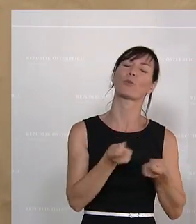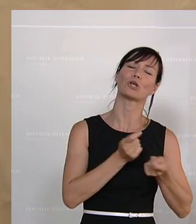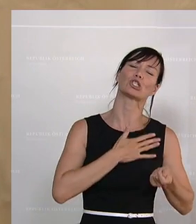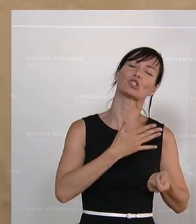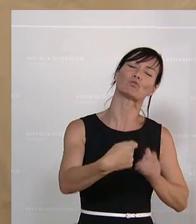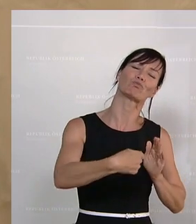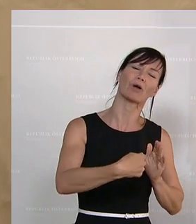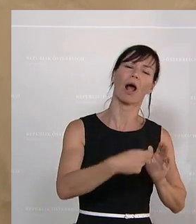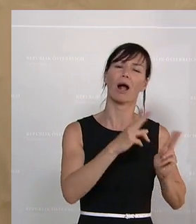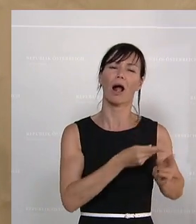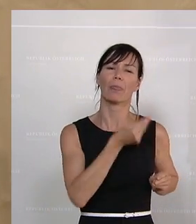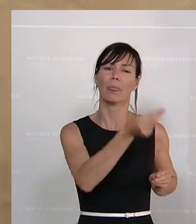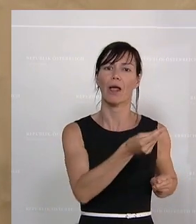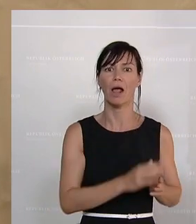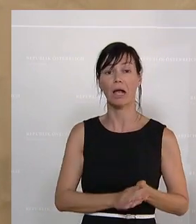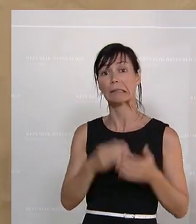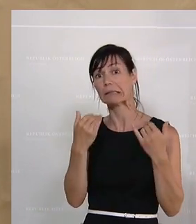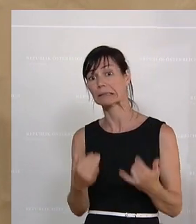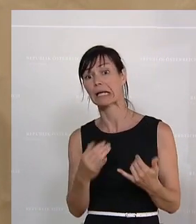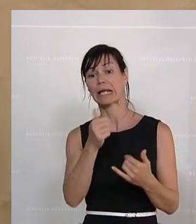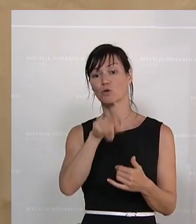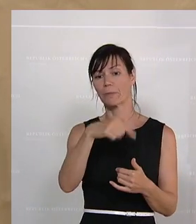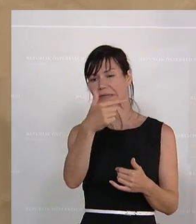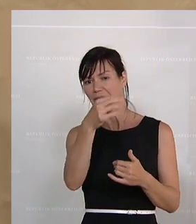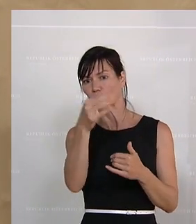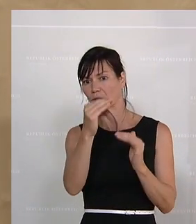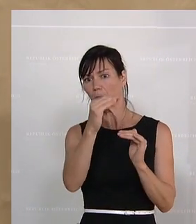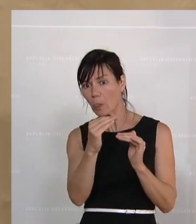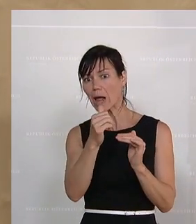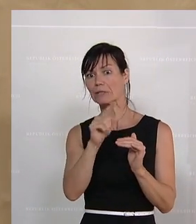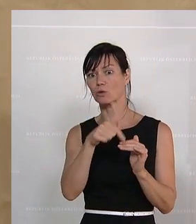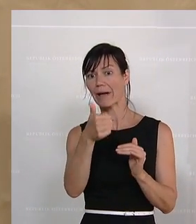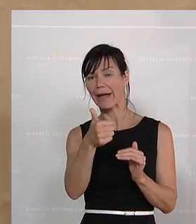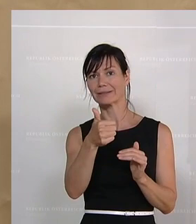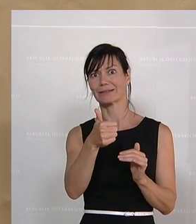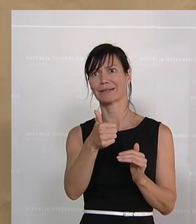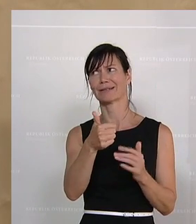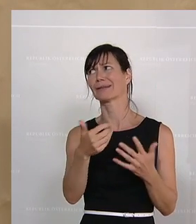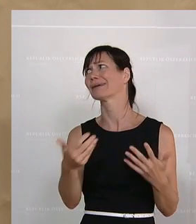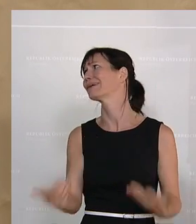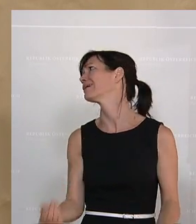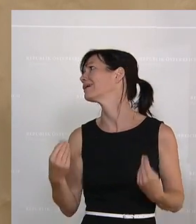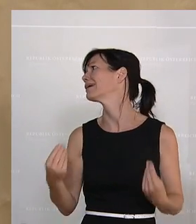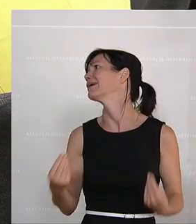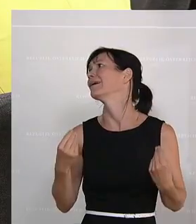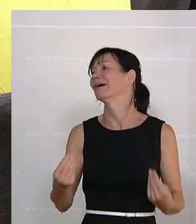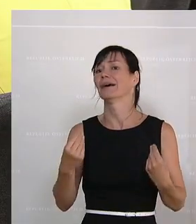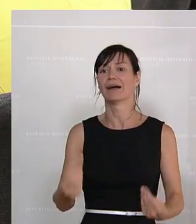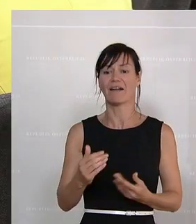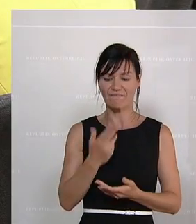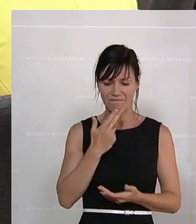1,2 prozent auf 1,1 reduziert und da muss man mal schauen was kostet eigentlich die unfallversicherung für